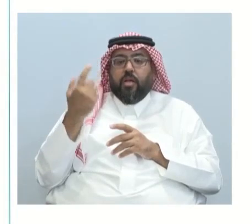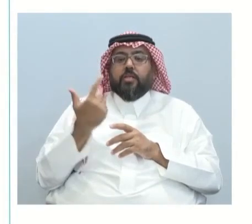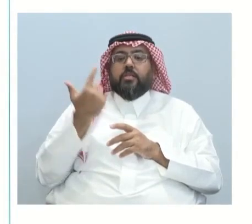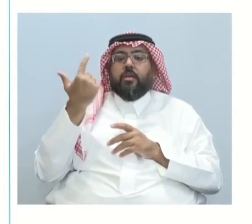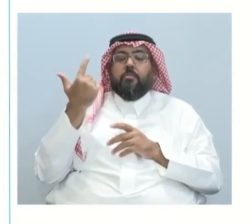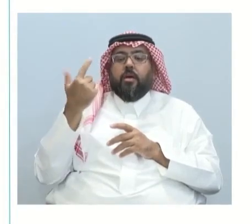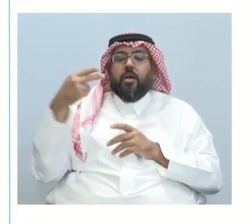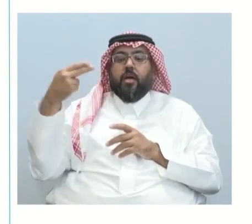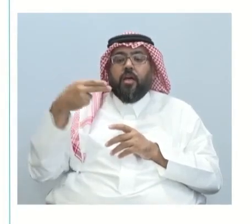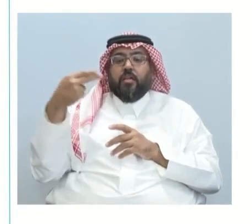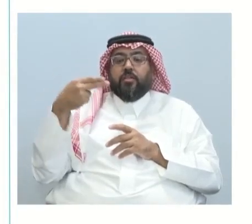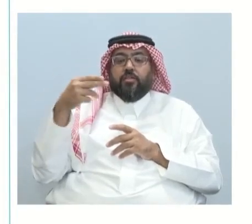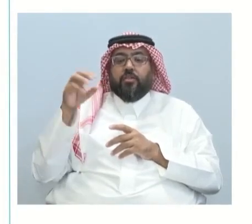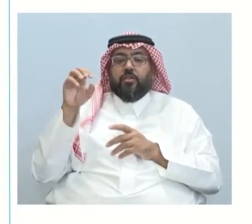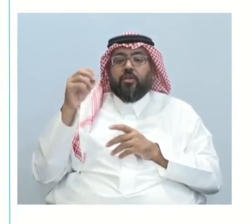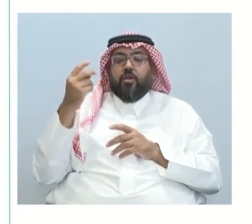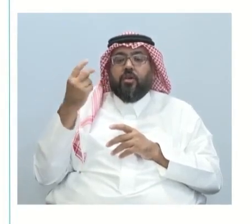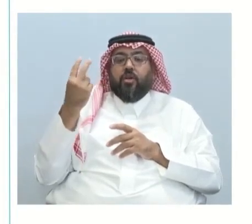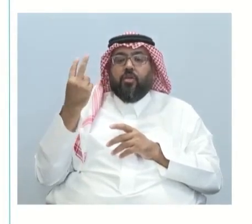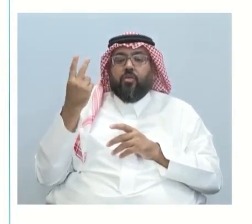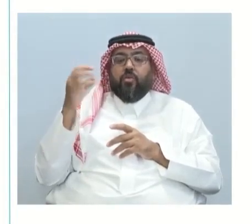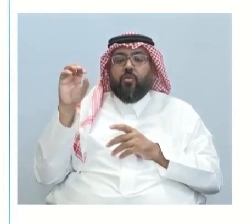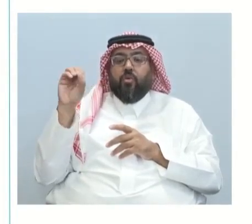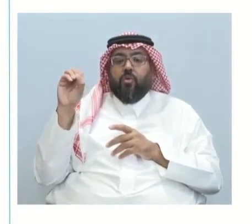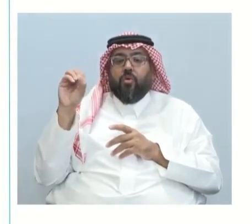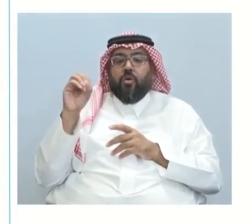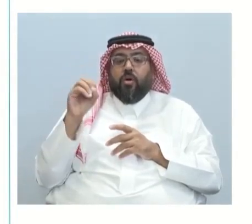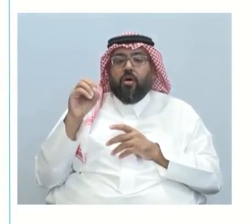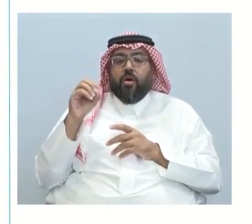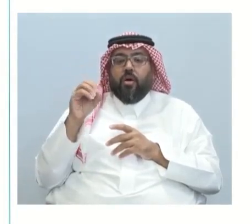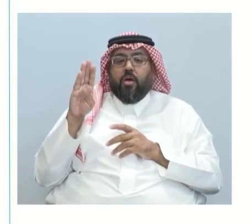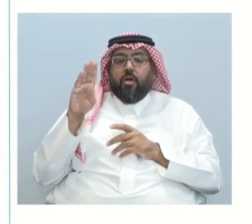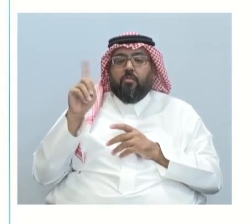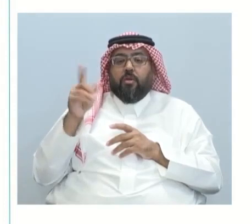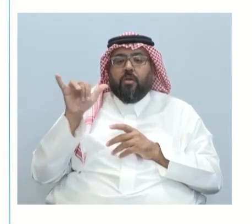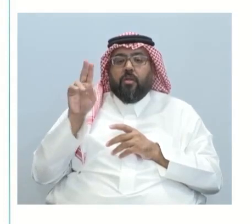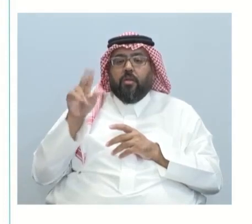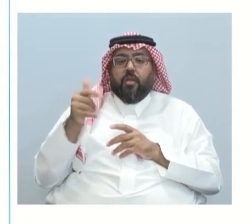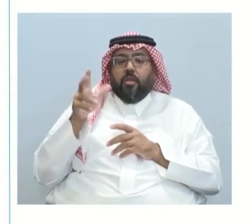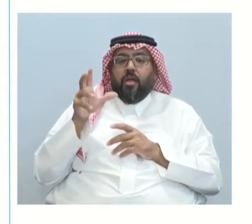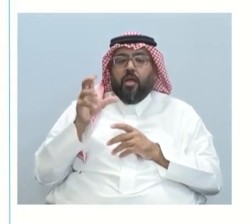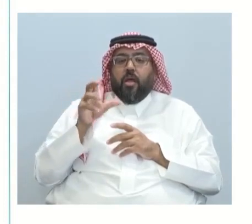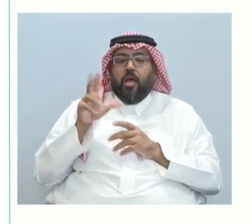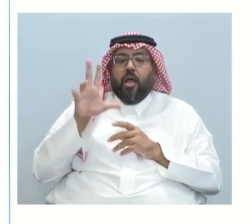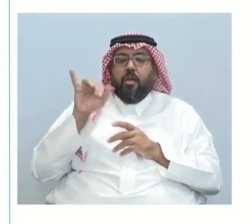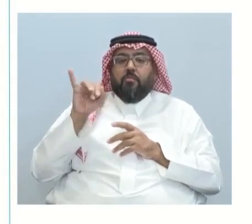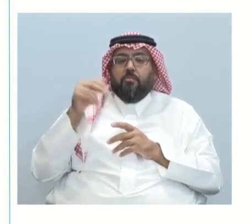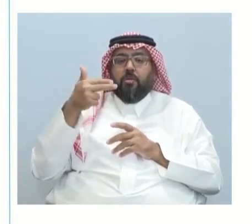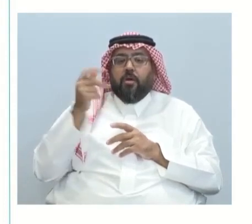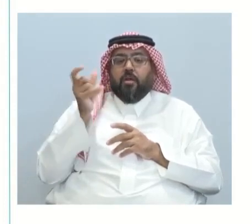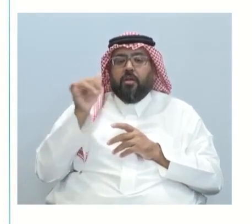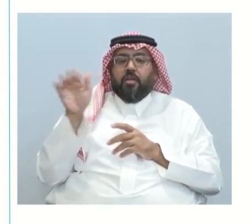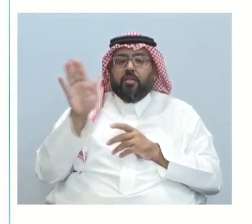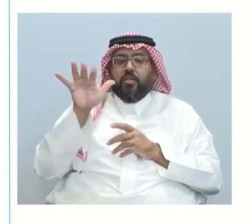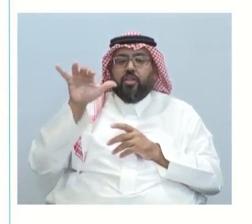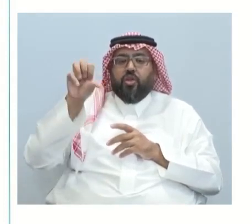عملات من الماء اللي هو كبريتات المغنيسيوم المائيه كبريتات المغنيسيوم المائيه اللي رمزه او عفوا اللي اسمه الشائع